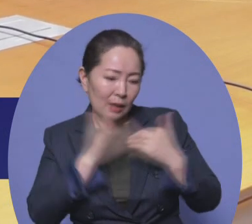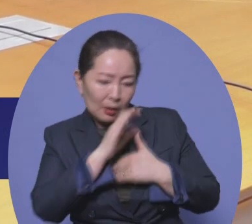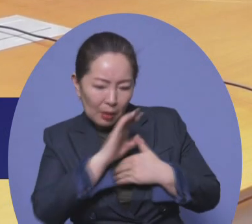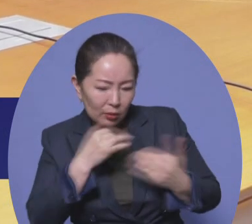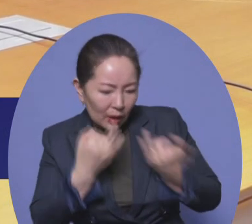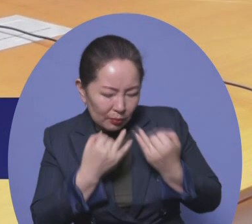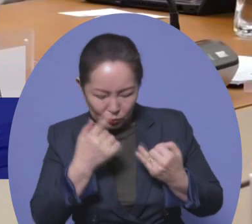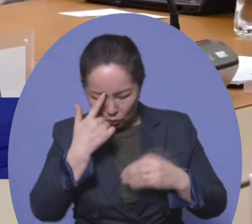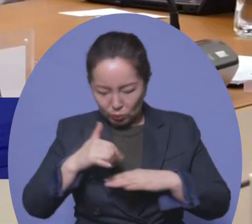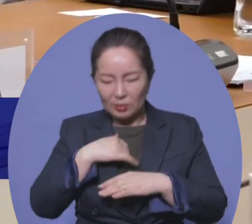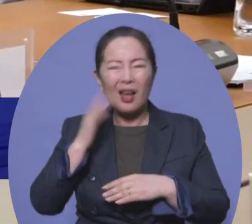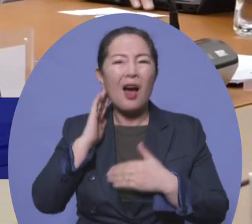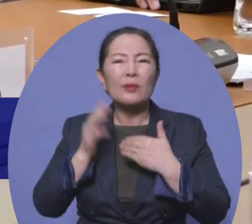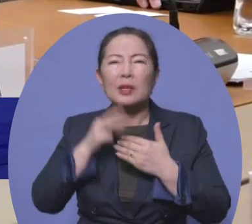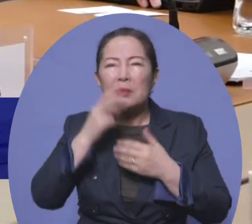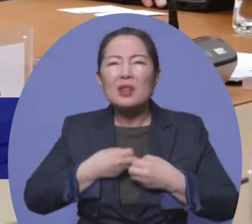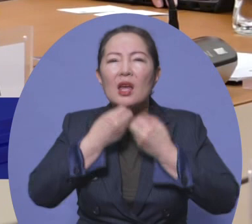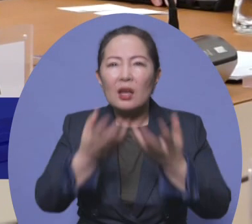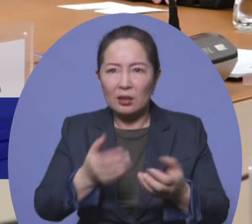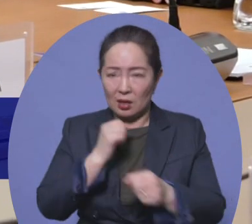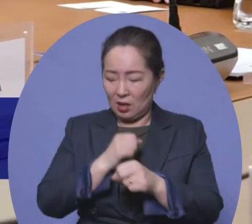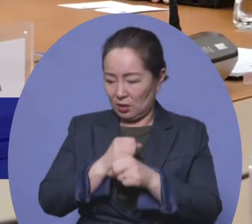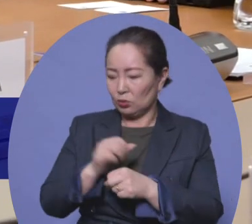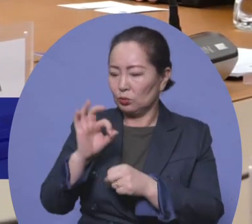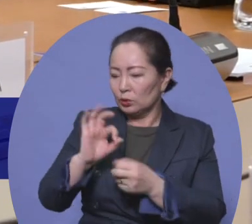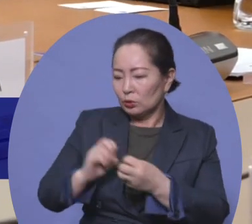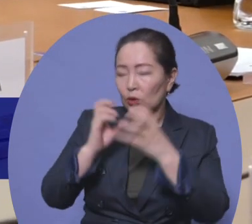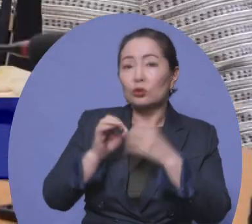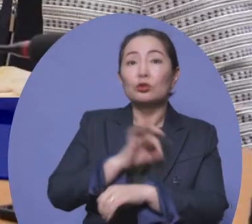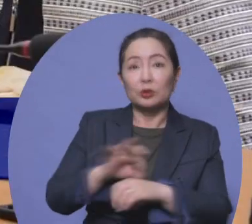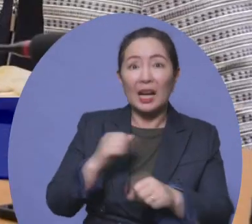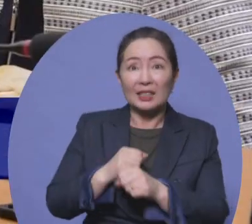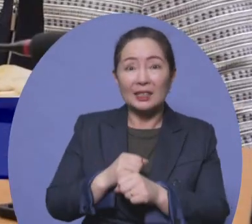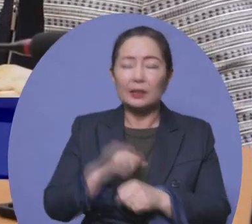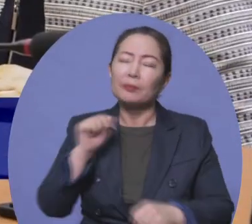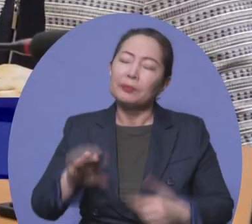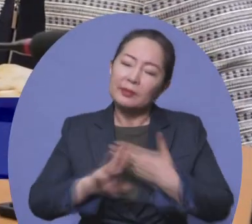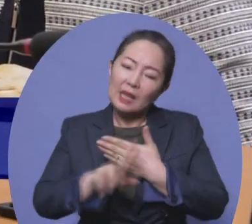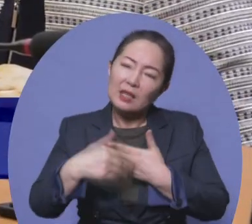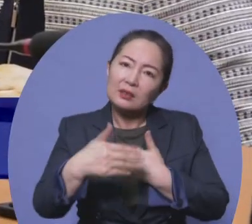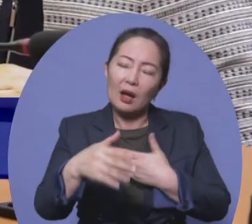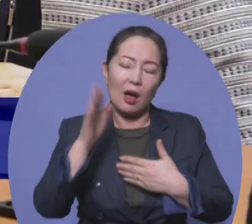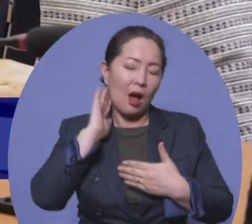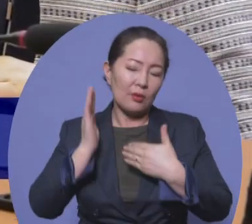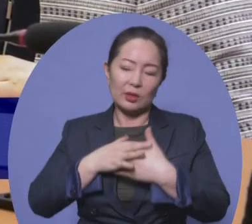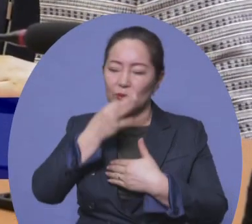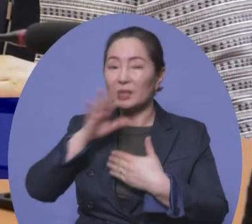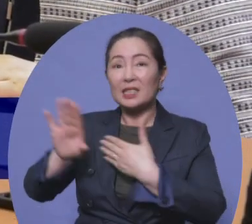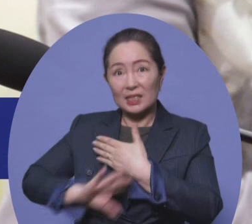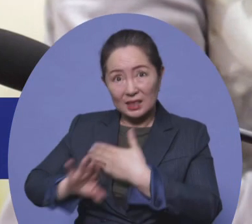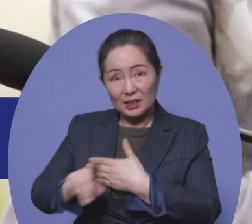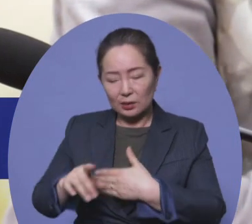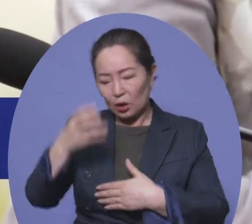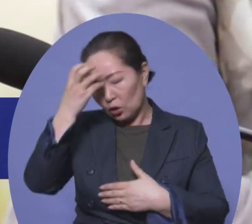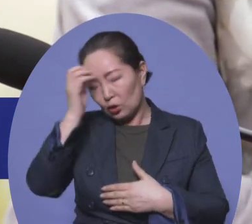хамтран Монгол улсад авилгыг мэдээлэх үр дүнтэй механизмыг бий болгох нь төслийг хэрэгжүүлэхээр ажиллаж байгаа бөгөөд цаашид авилгаас урьдчилан сэргийлэх,